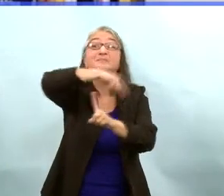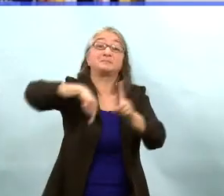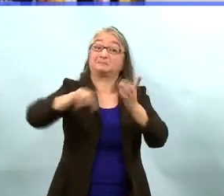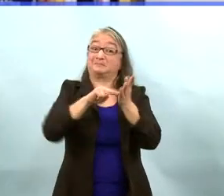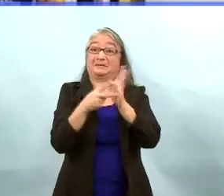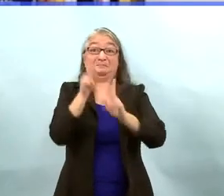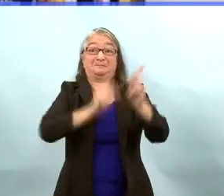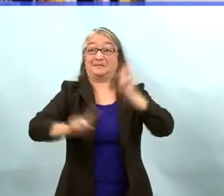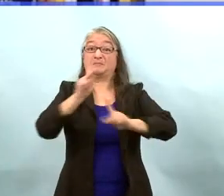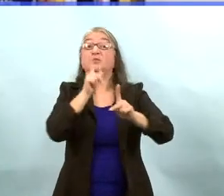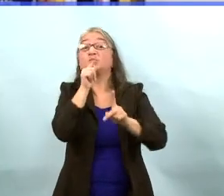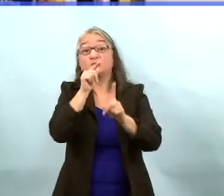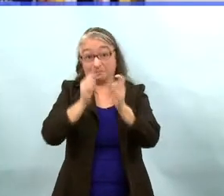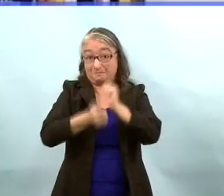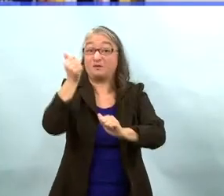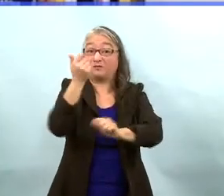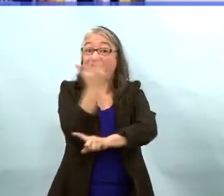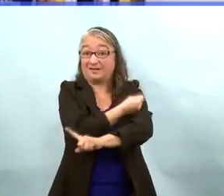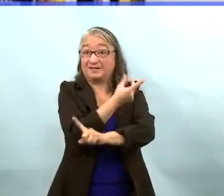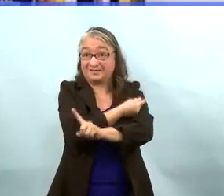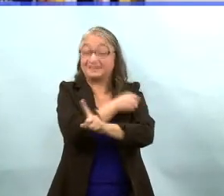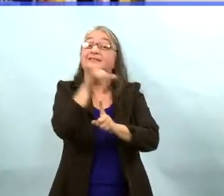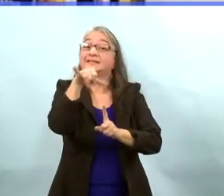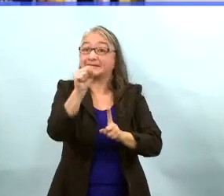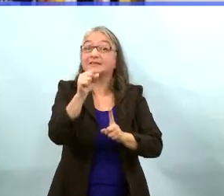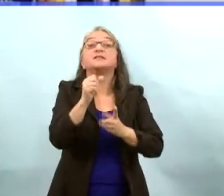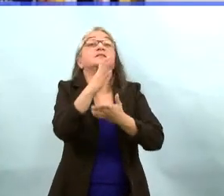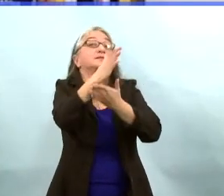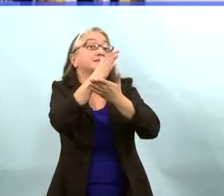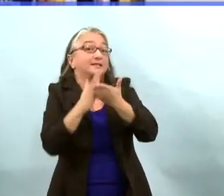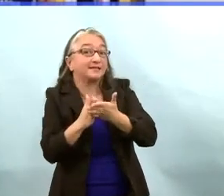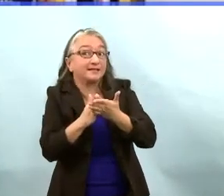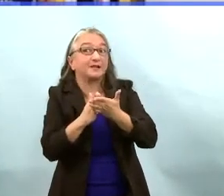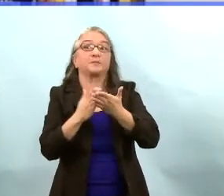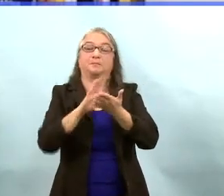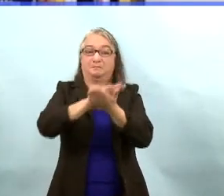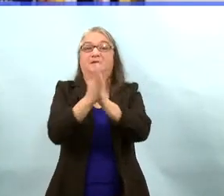ça, c'est une question statistique qui va certainement jouer un rôle dans le